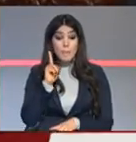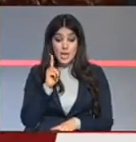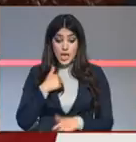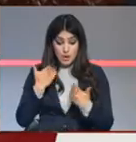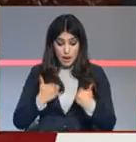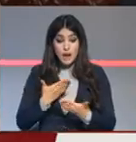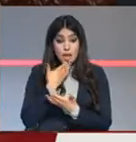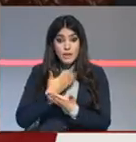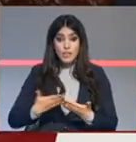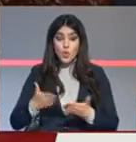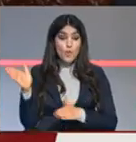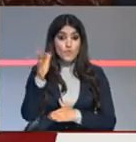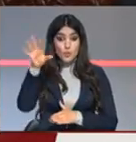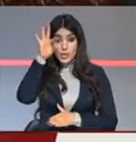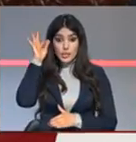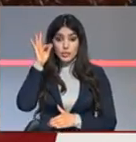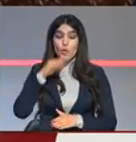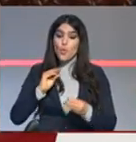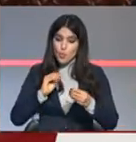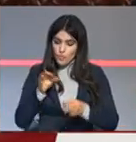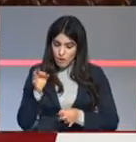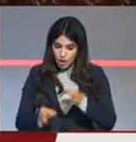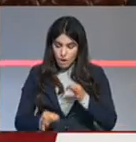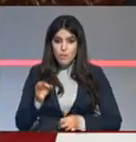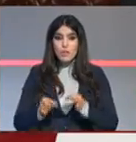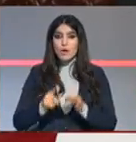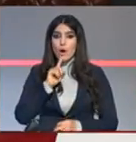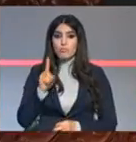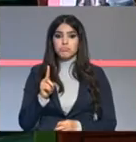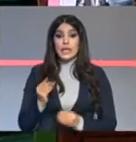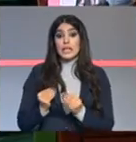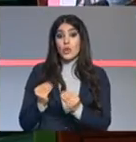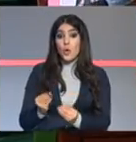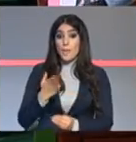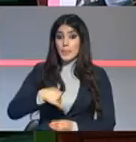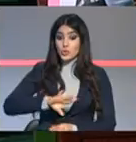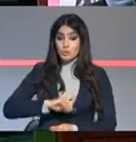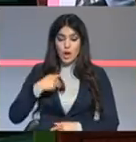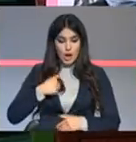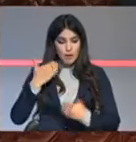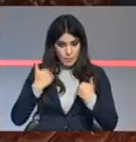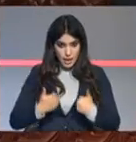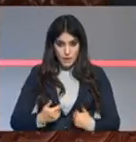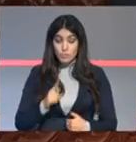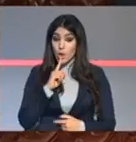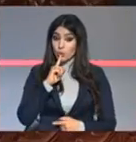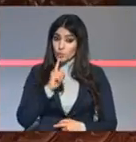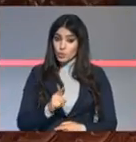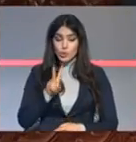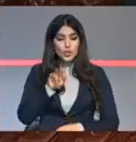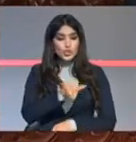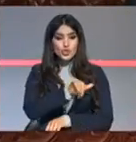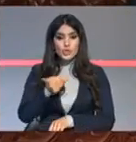في مؤسسات الدولة وفي قضائها ونوكل إليه الأمر. وأتعهد لكم بأني لن